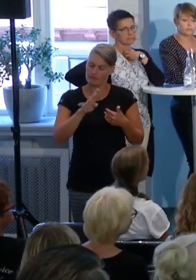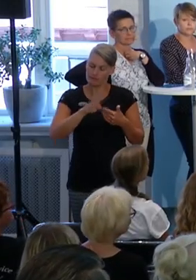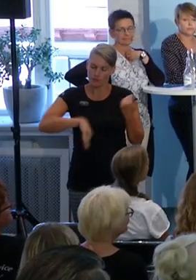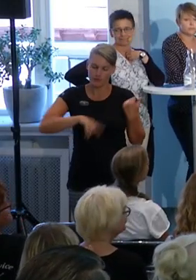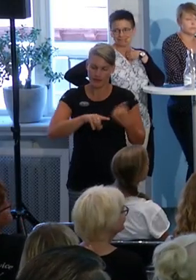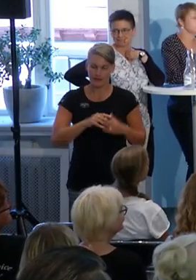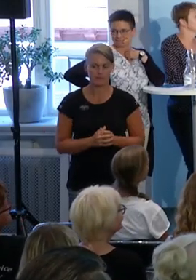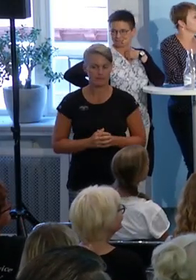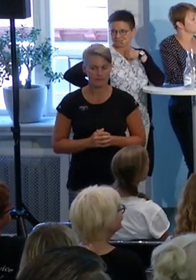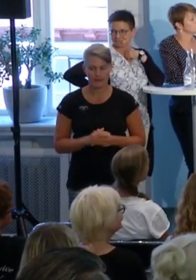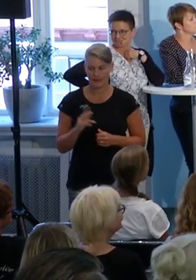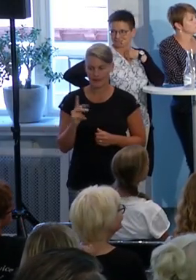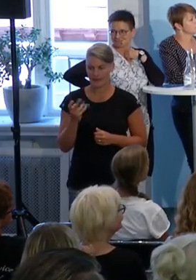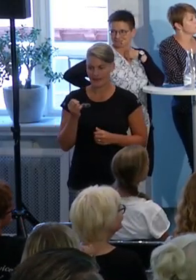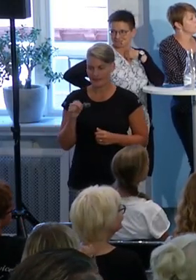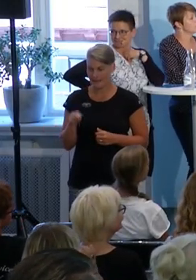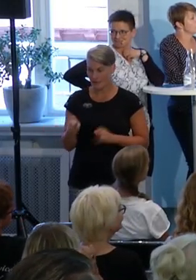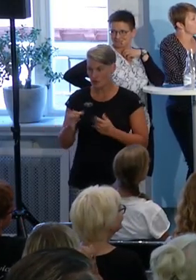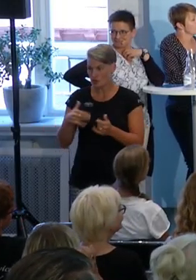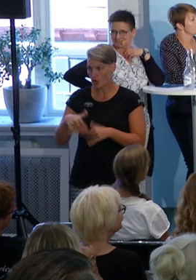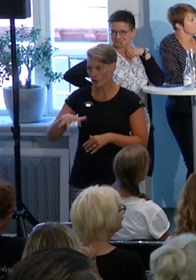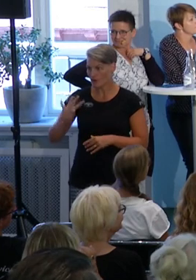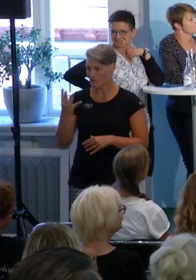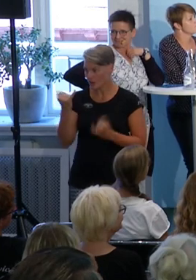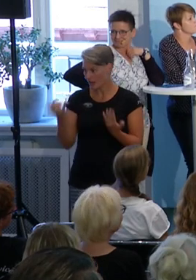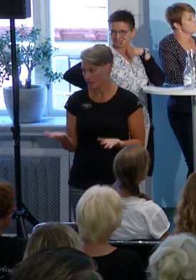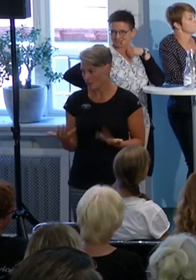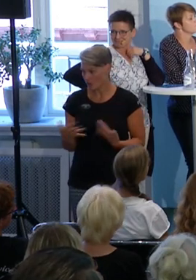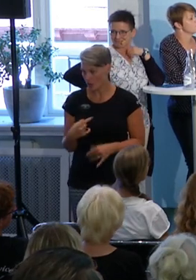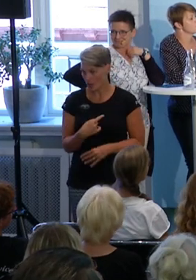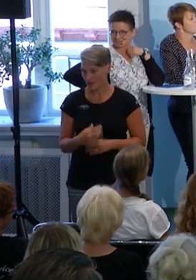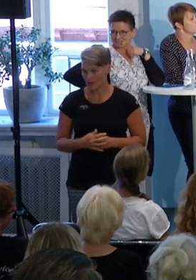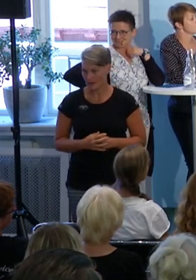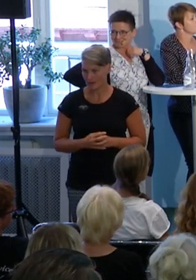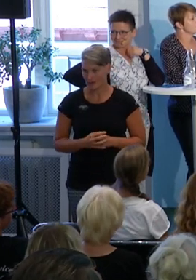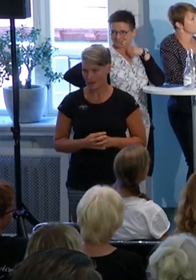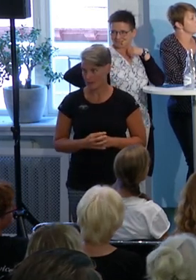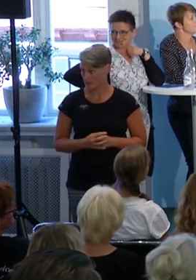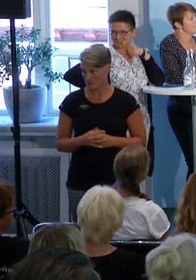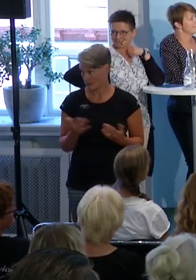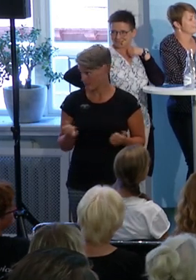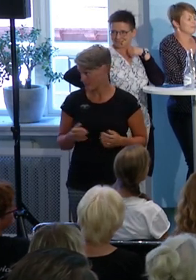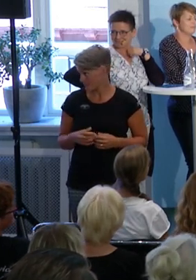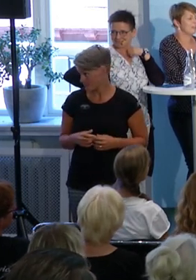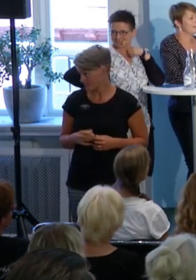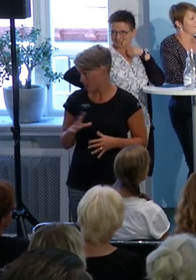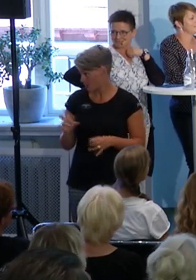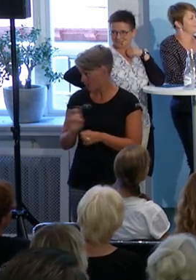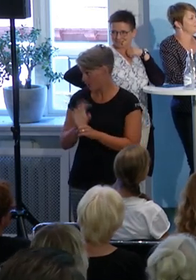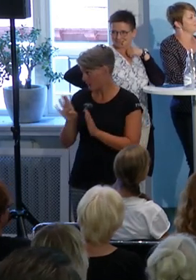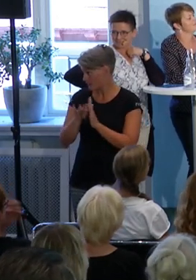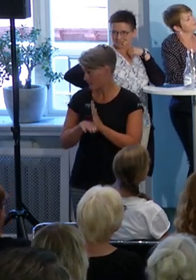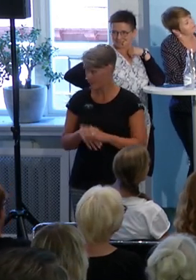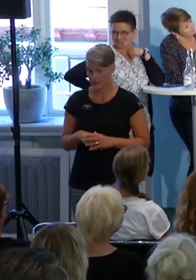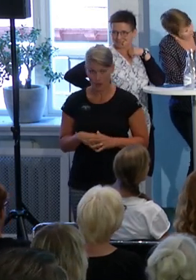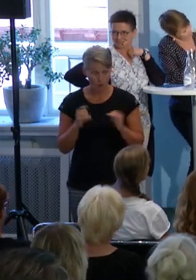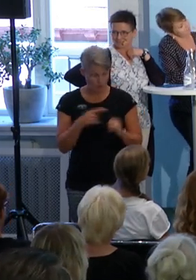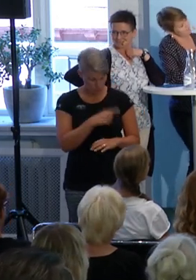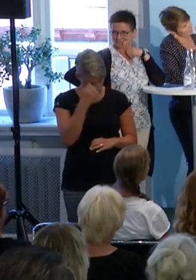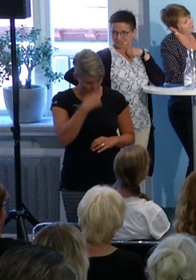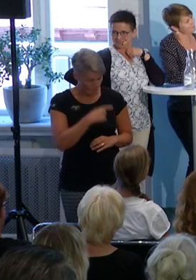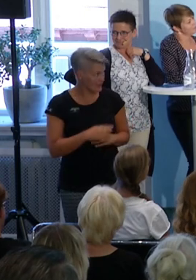vet vad Katrin Schönfeldt-Jammer ska göra klockan 16 idag? Nej, jag har inte riktigt koll på agendan. Jag hoppas du kommer